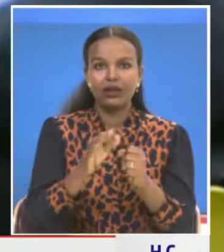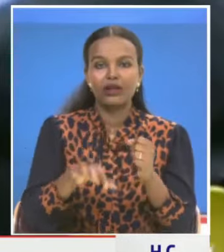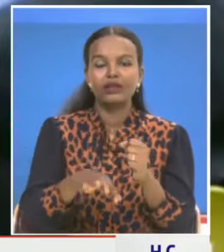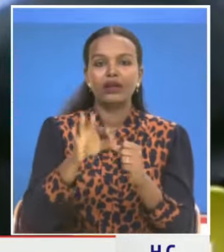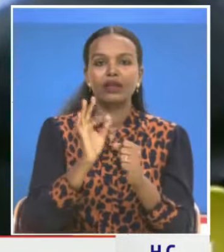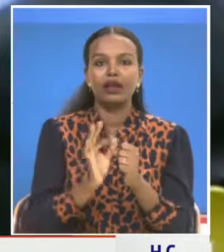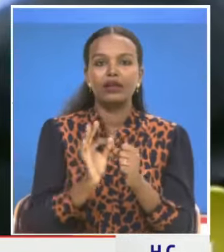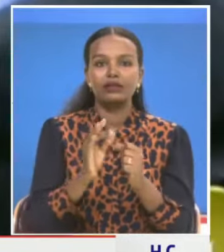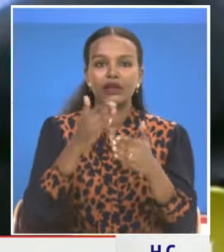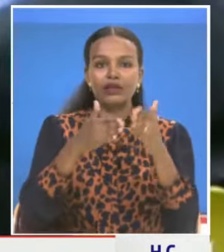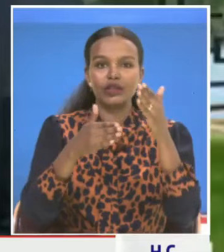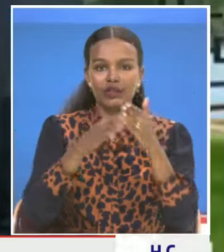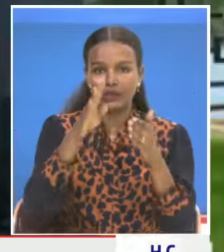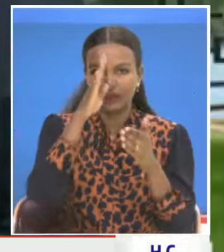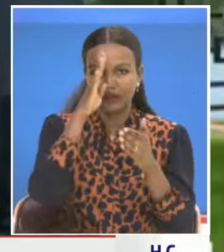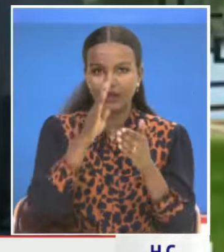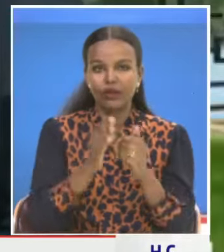እንገኛለን። በአደረጃጀት ፈጥረው